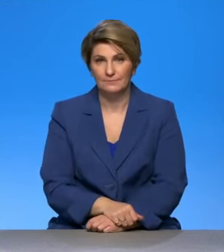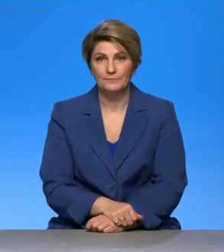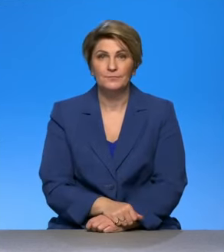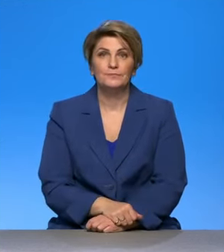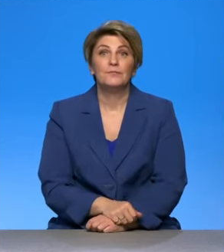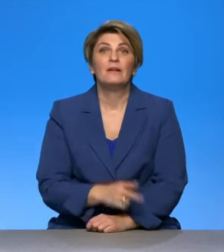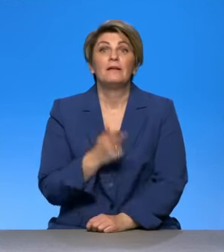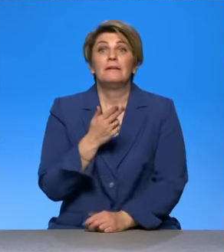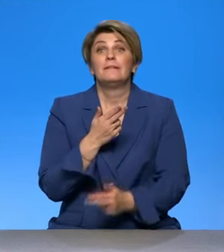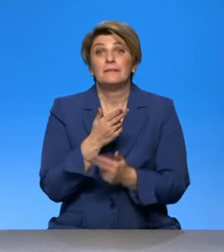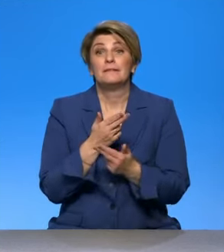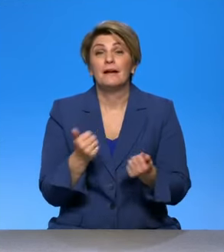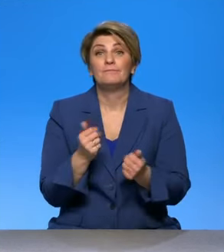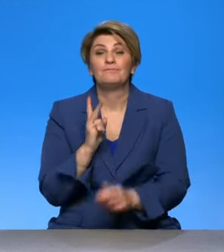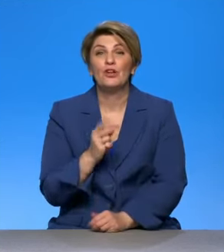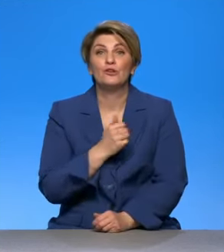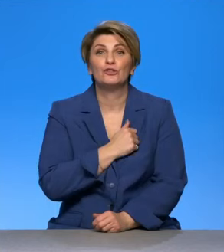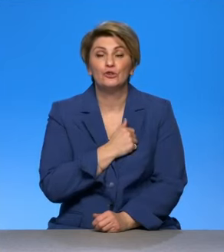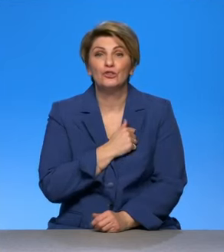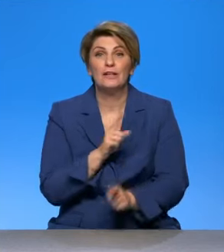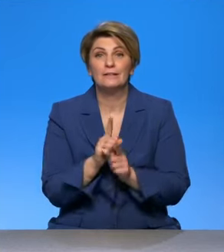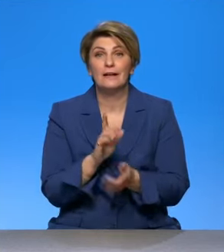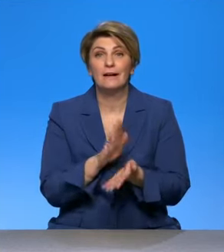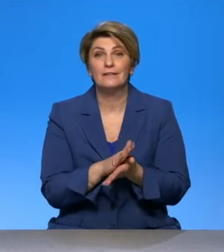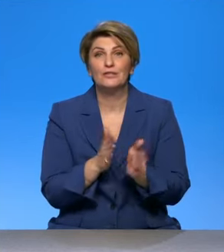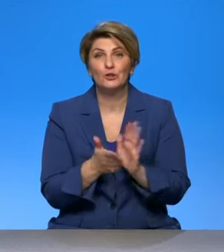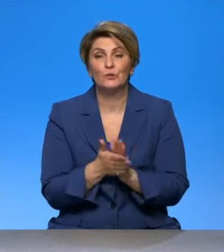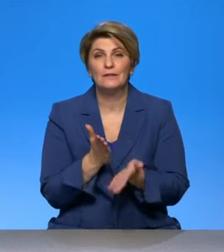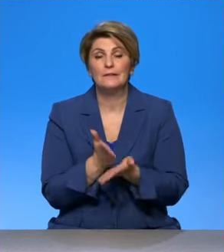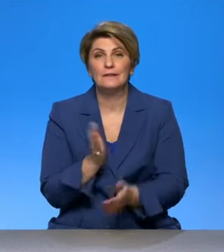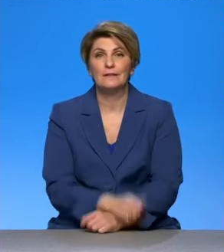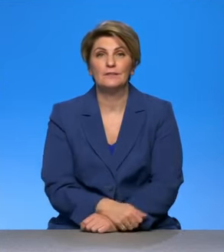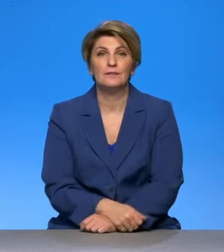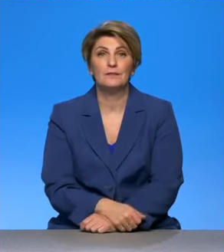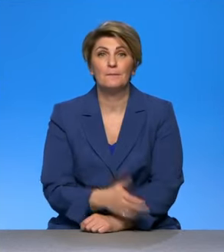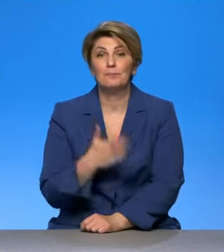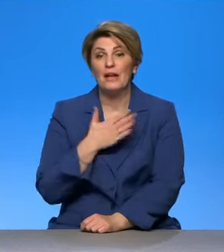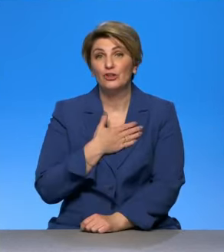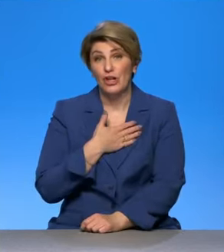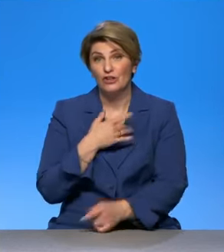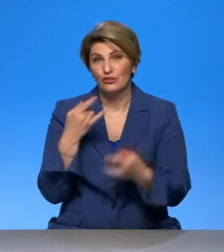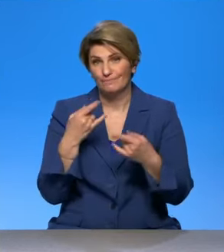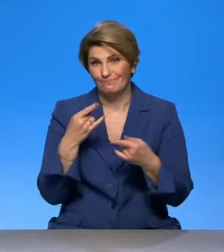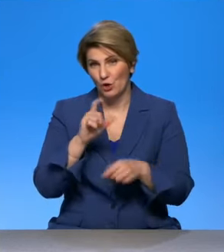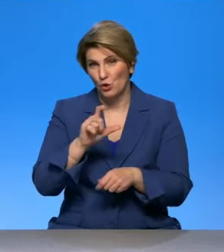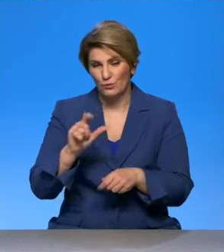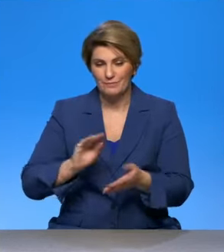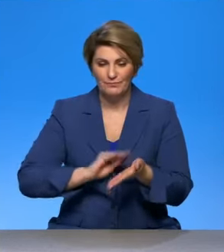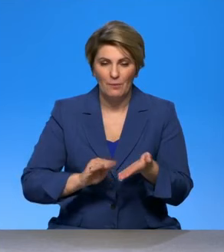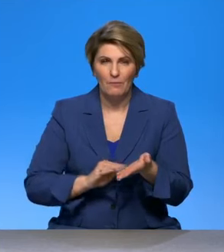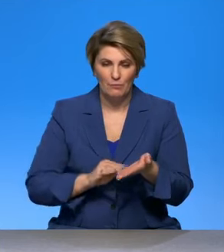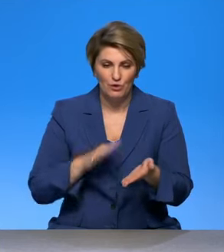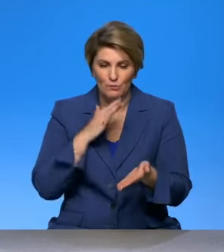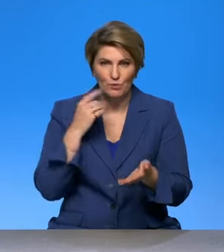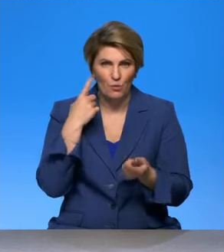к сожалению, вот такая ситуация складывается. Ну вот смотрите, наши зрители очень много сообщений пишут. Оренбургская область. Когда